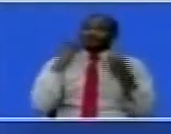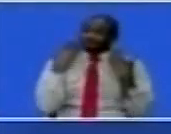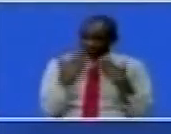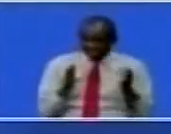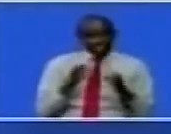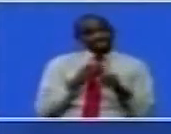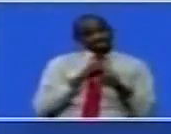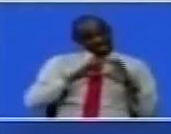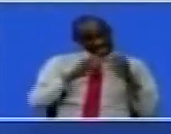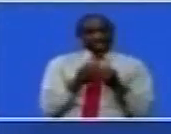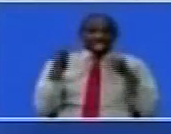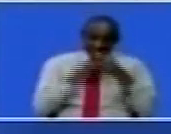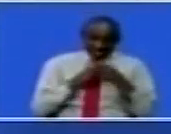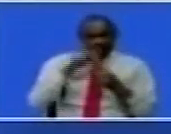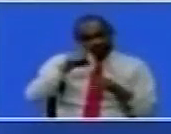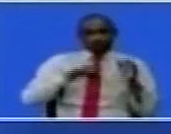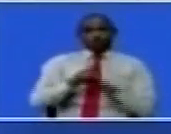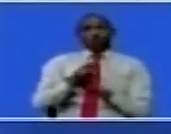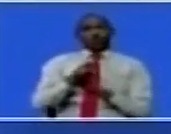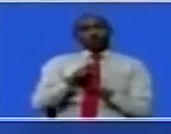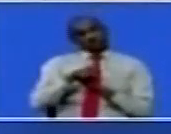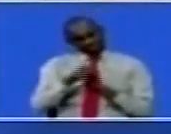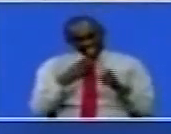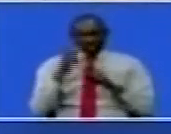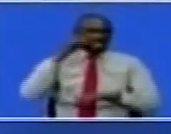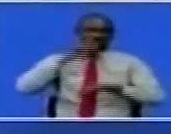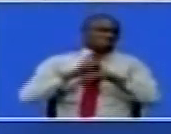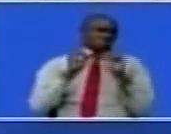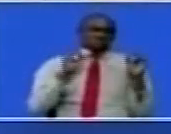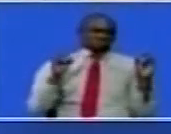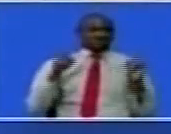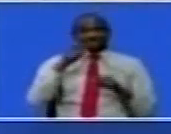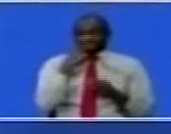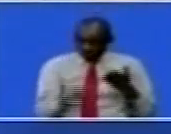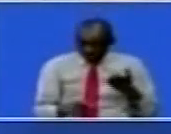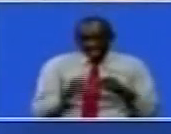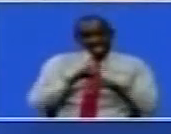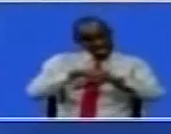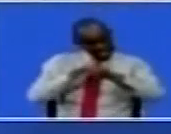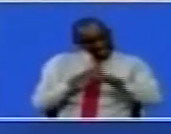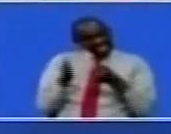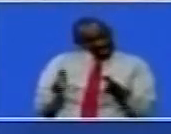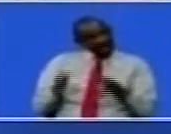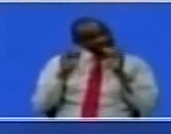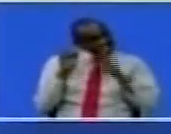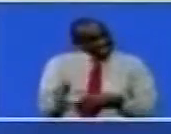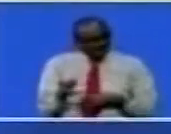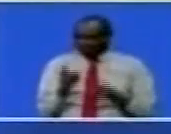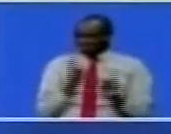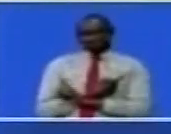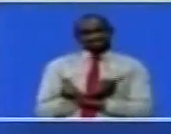mtu angeweza kuenda chuoni bila kupitia shule za upili. Na natilia shaka Kiingereza kinachofunzwa shuleni wakati